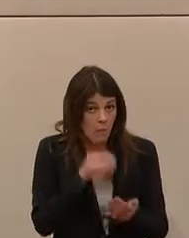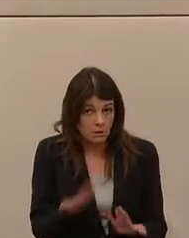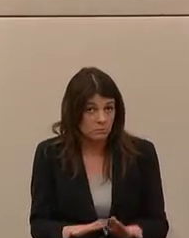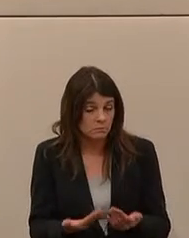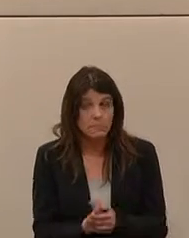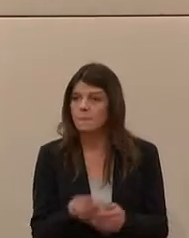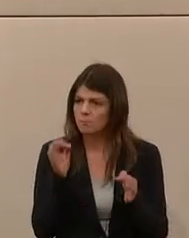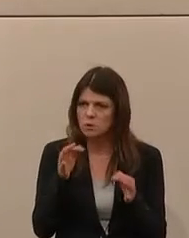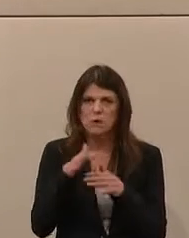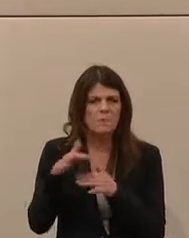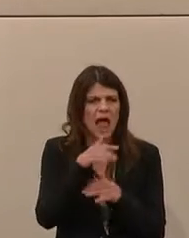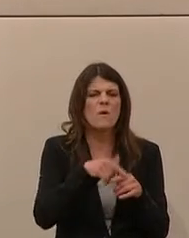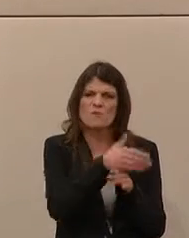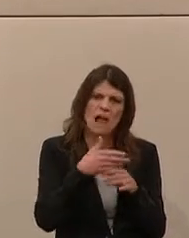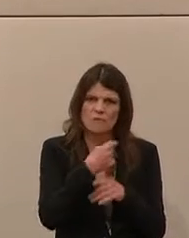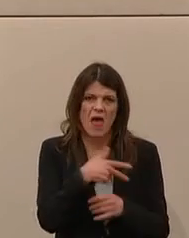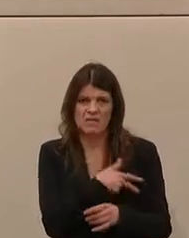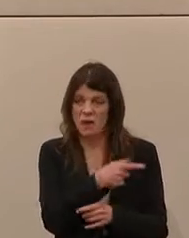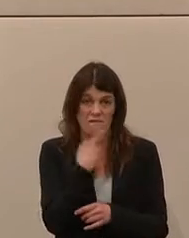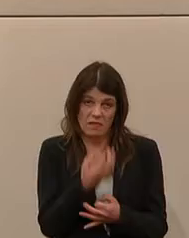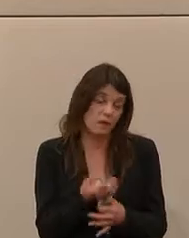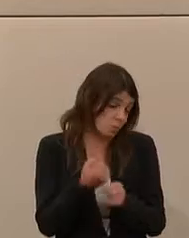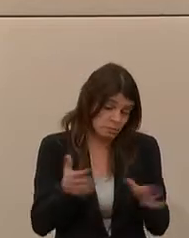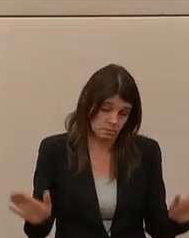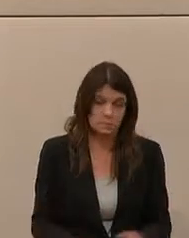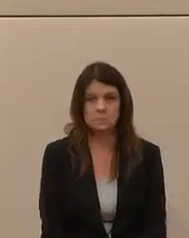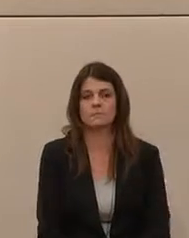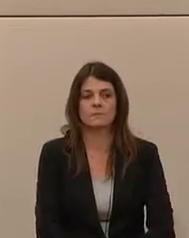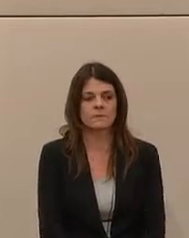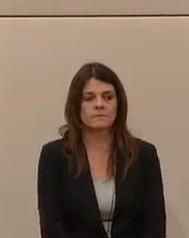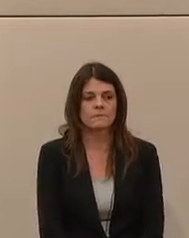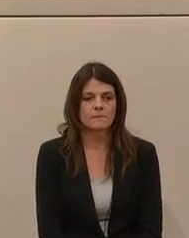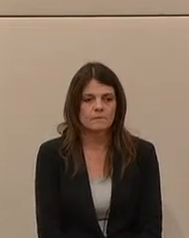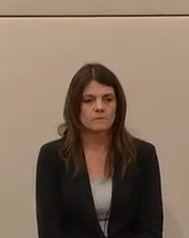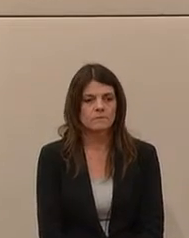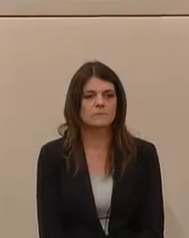gewissen Bereichen und Teilen der SPÖ nicht gefallen mag.